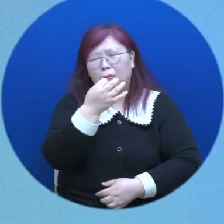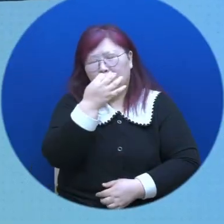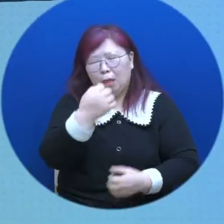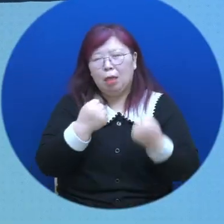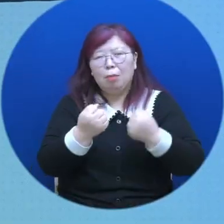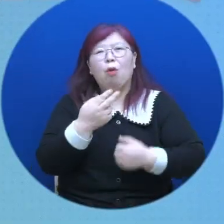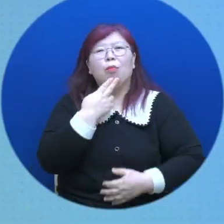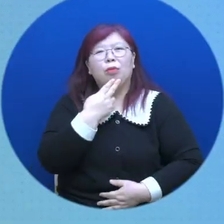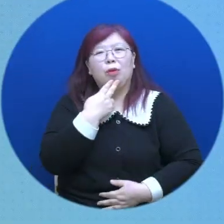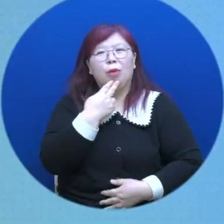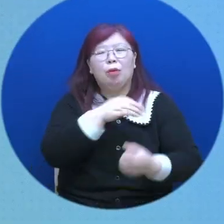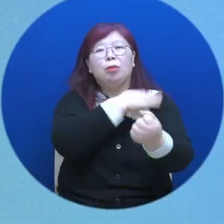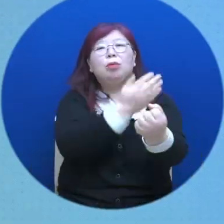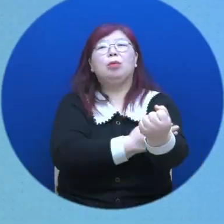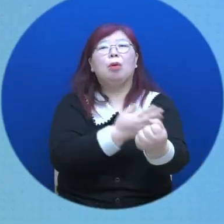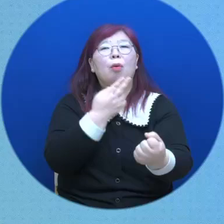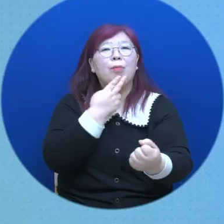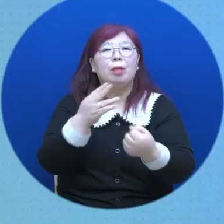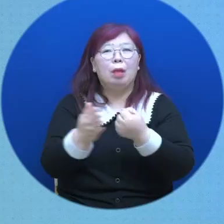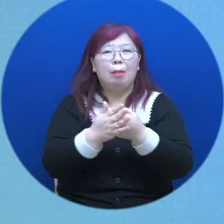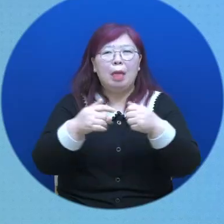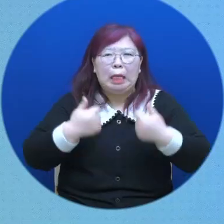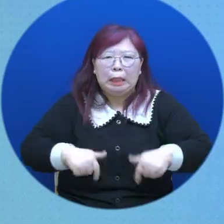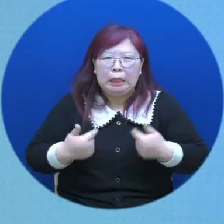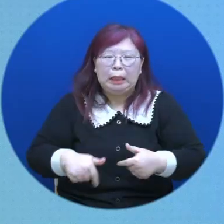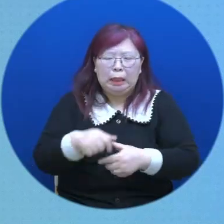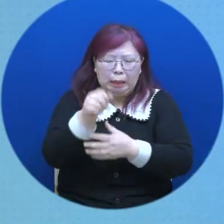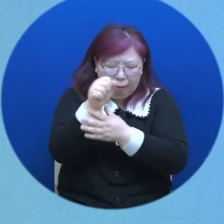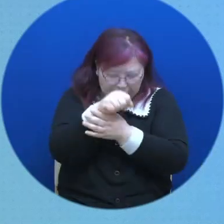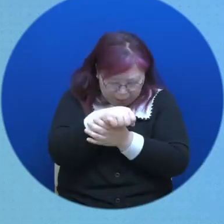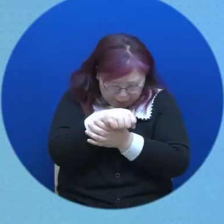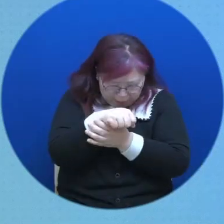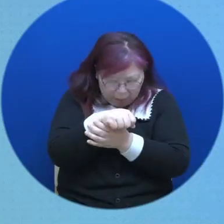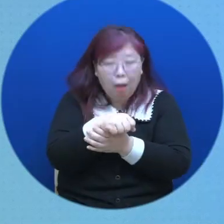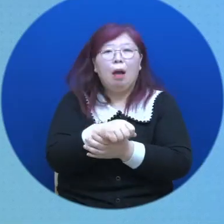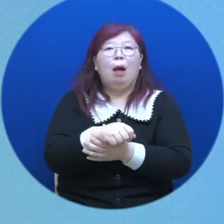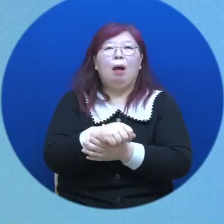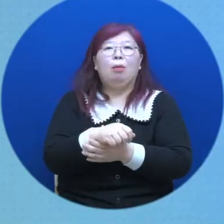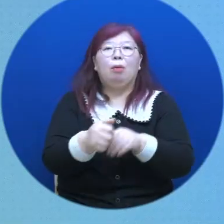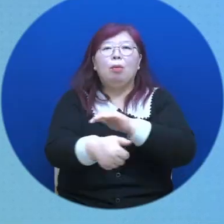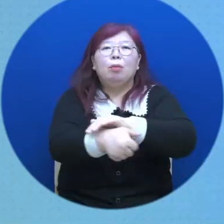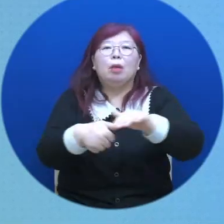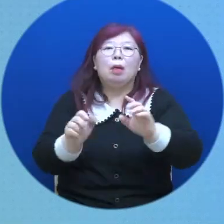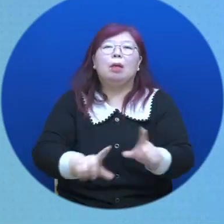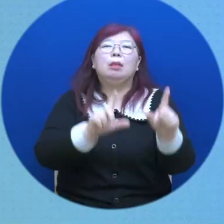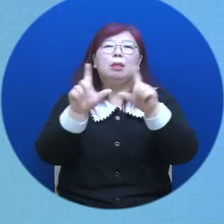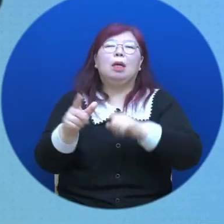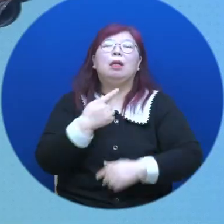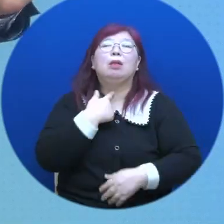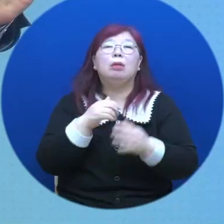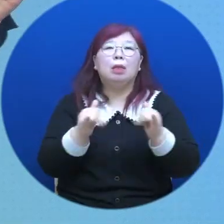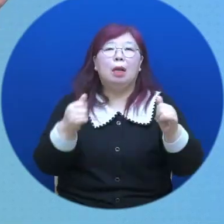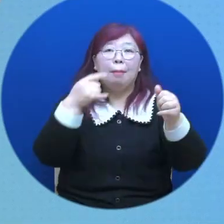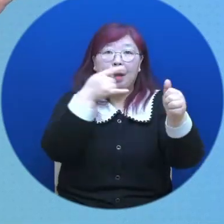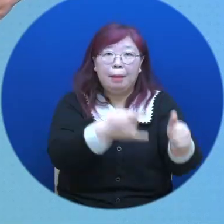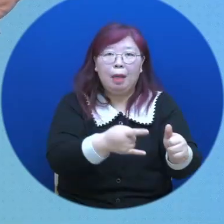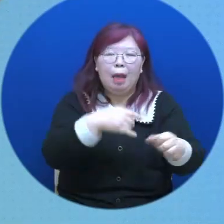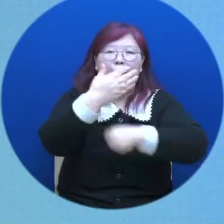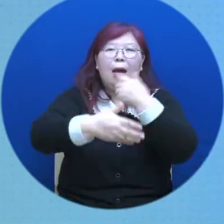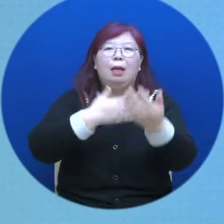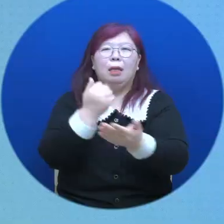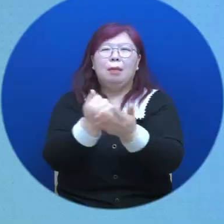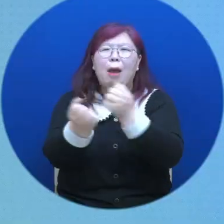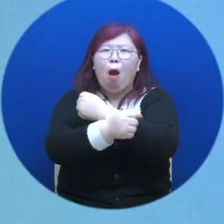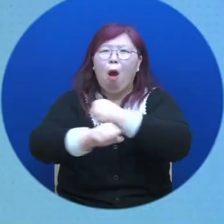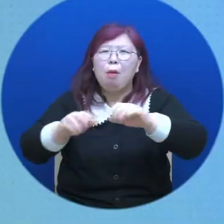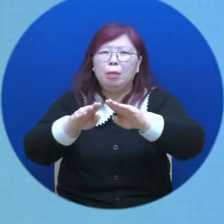없어요. 그러므로 땅만 보며 열등한 가운데 처절한 인생을 살던 그들에게 하나님이 광야를 가면서